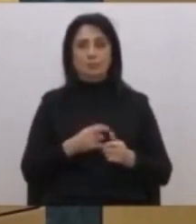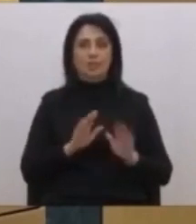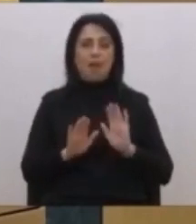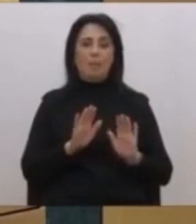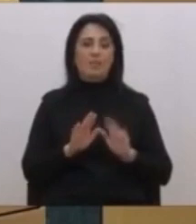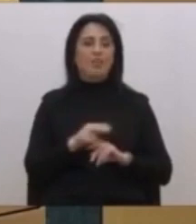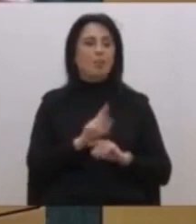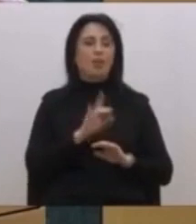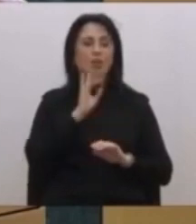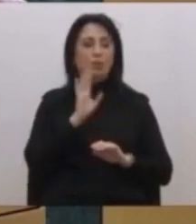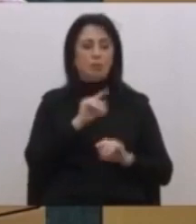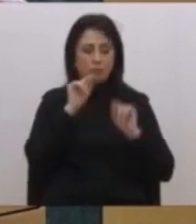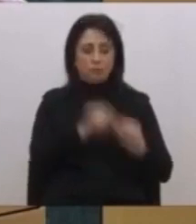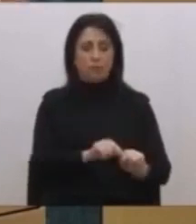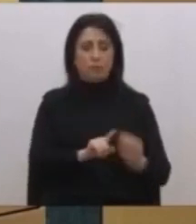აღზრდელობითი თუ დროებითი